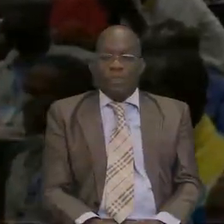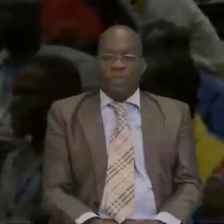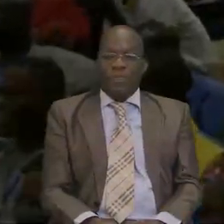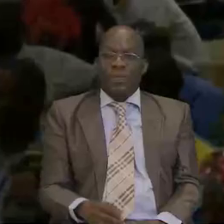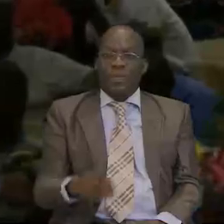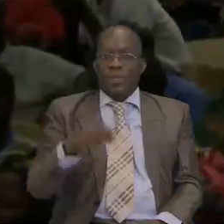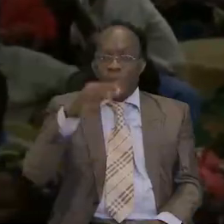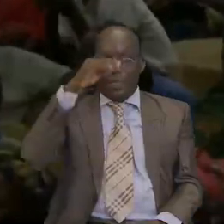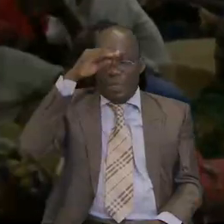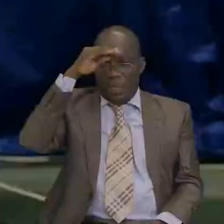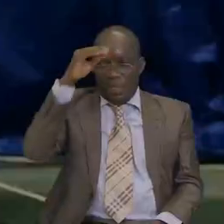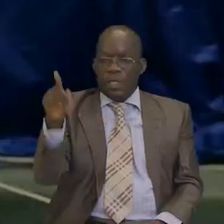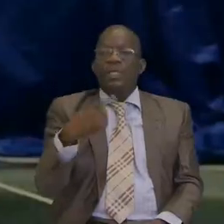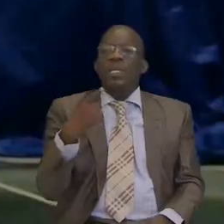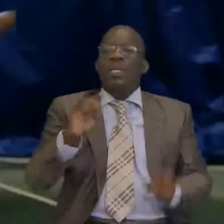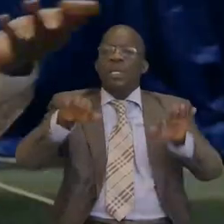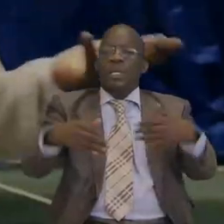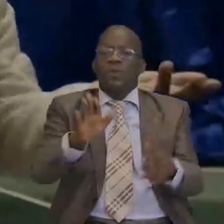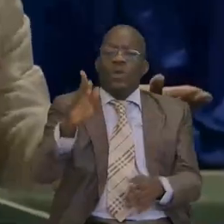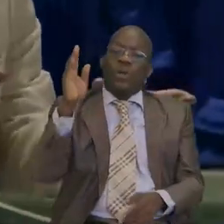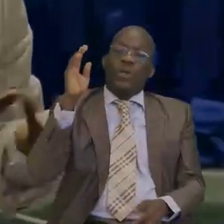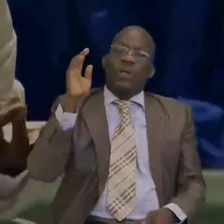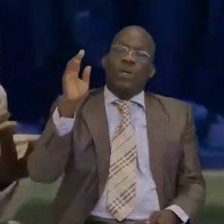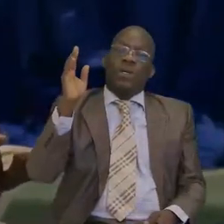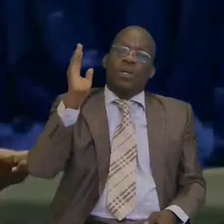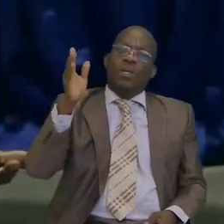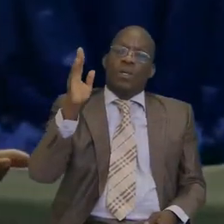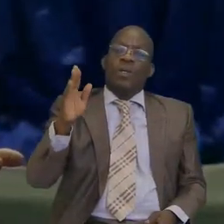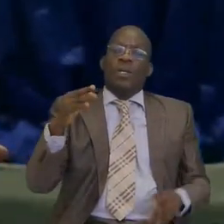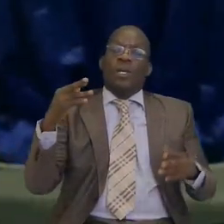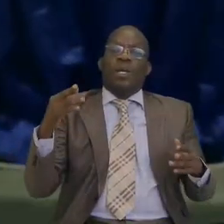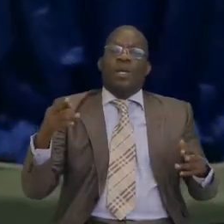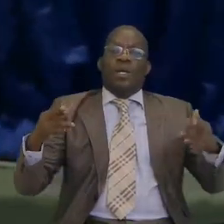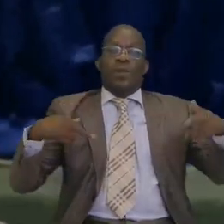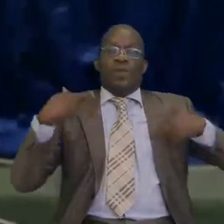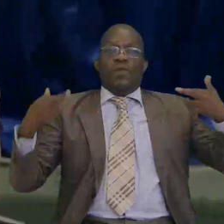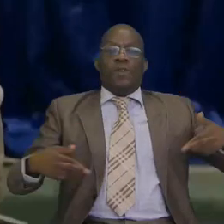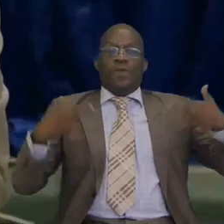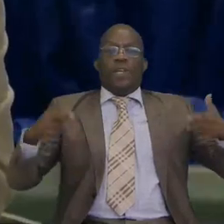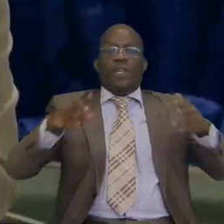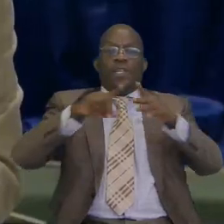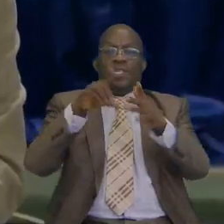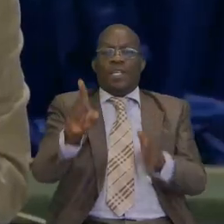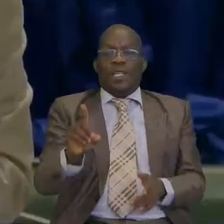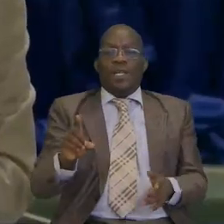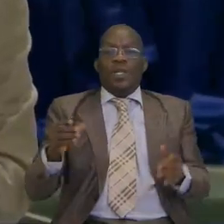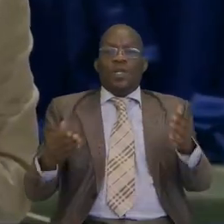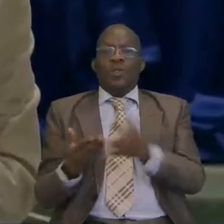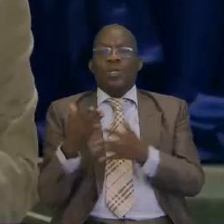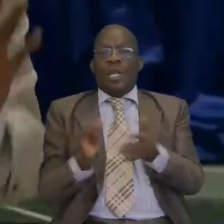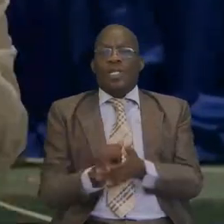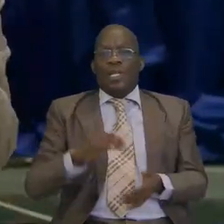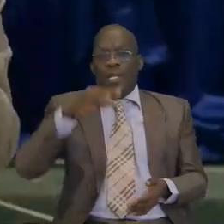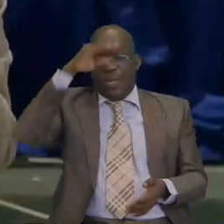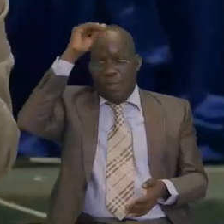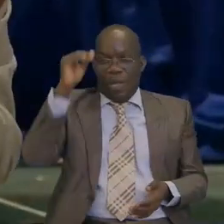Et il a dit, dans ton témoignage, le réveil a commencé à travers ce jeune homme, à